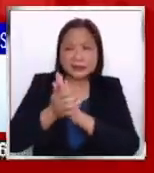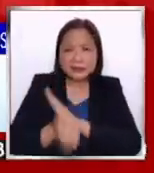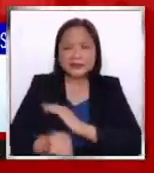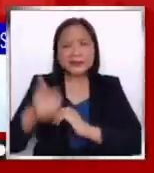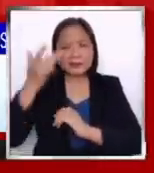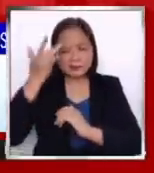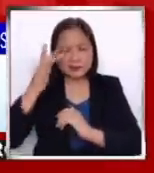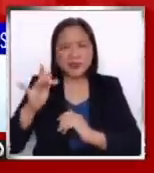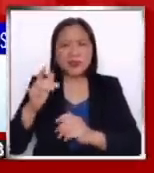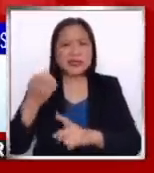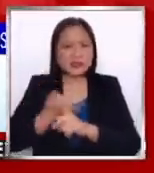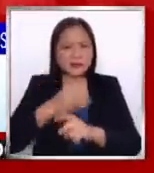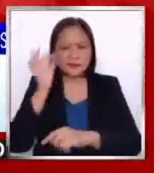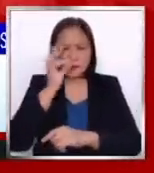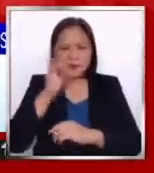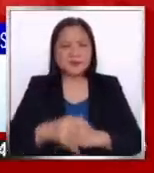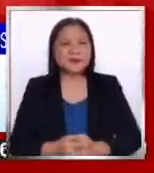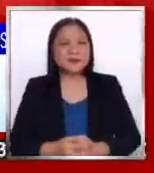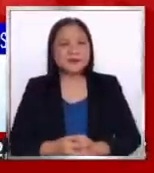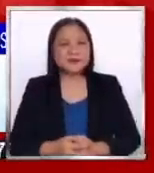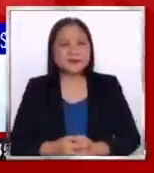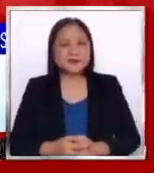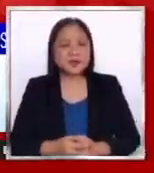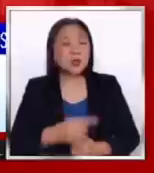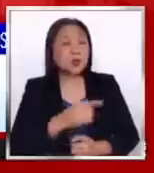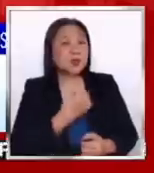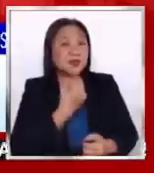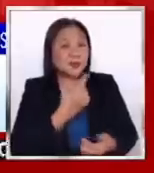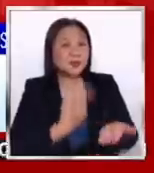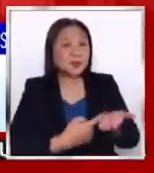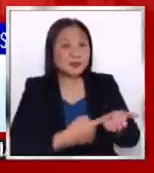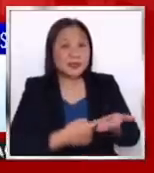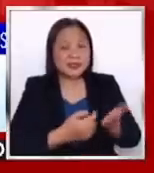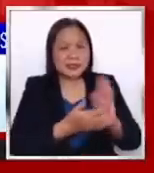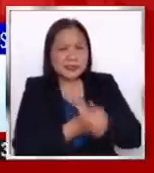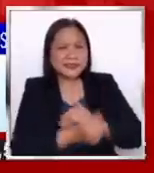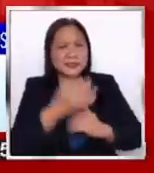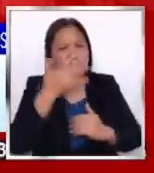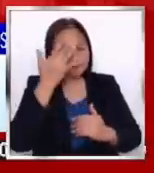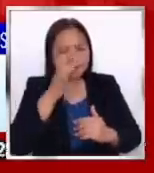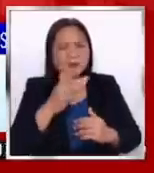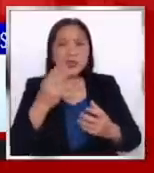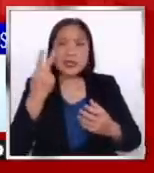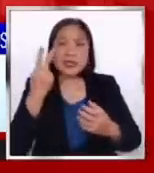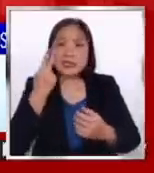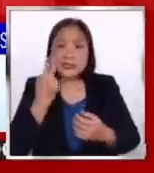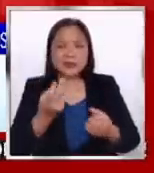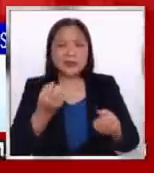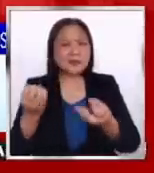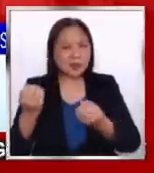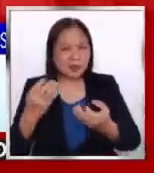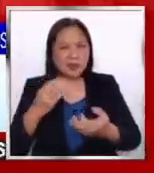Mm-hmm. Napag-usapan po ninyo yung galing at talento. Kitang-kita naman po ng marami, ng lahat, no?